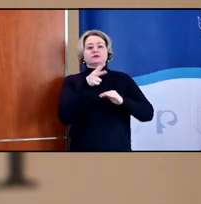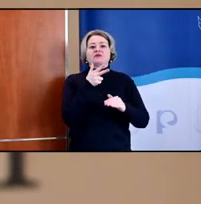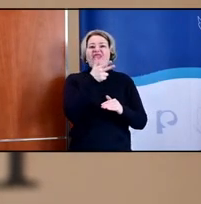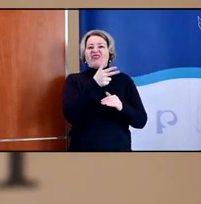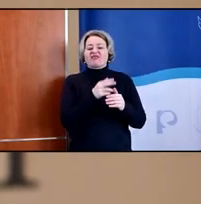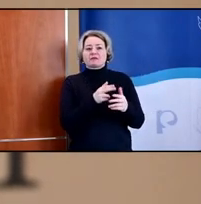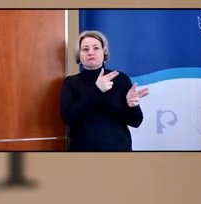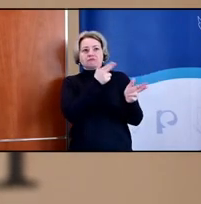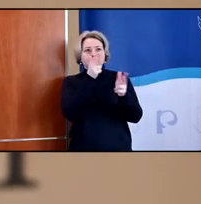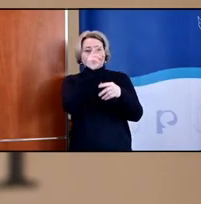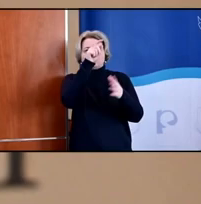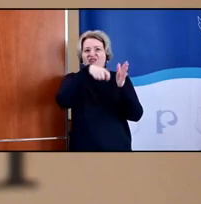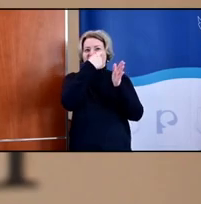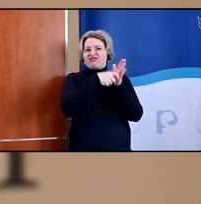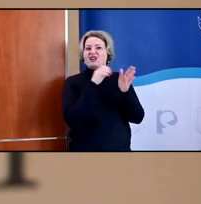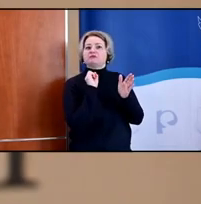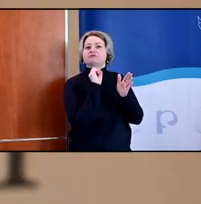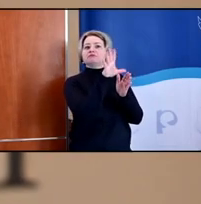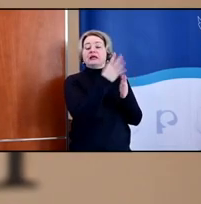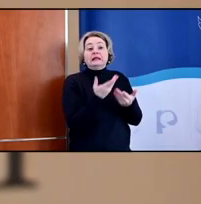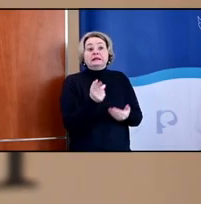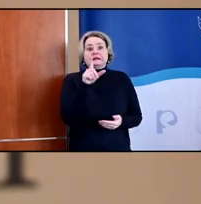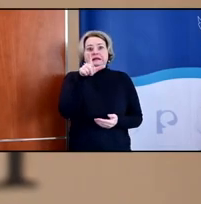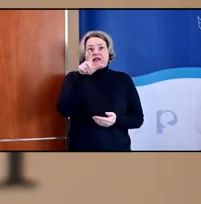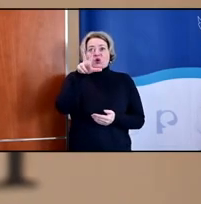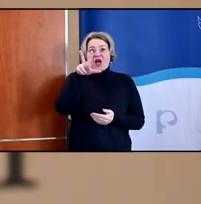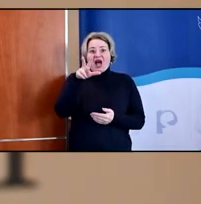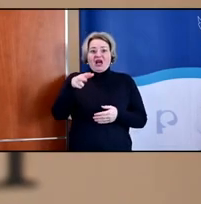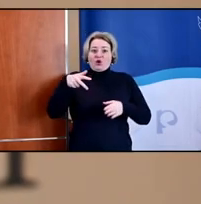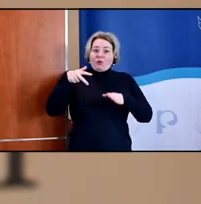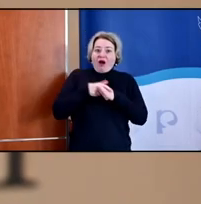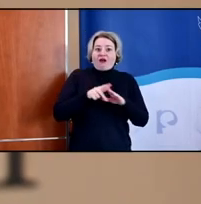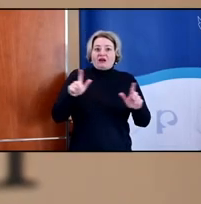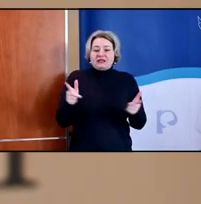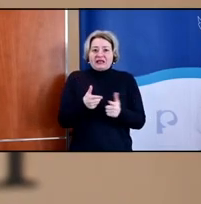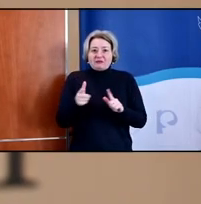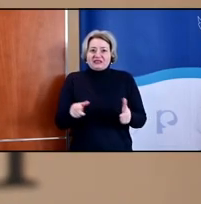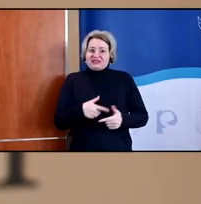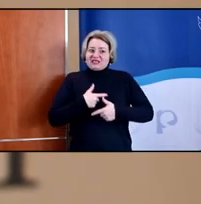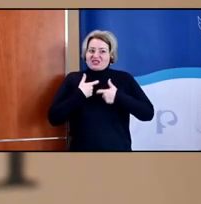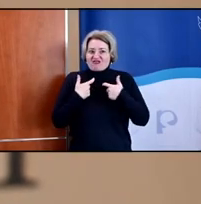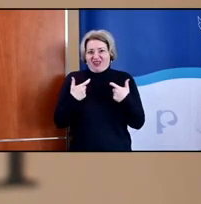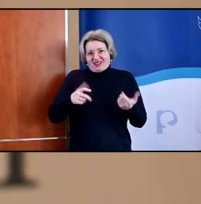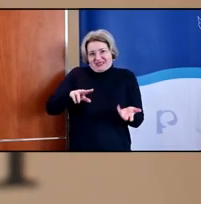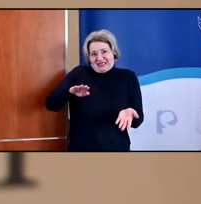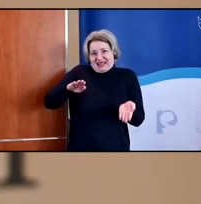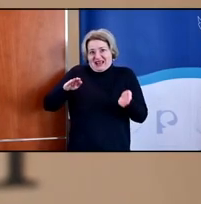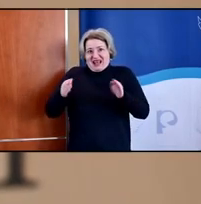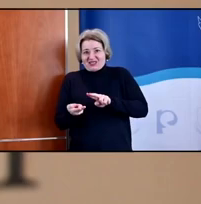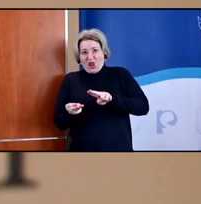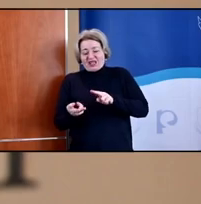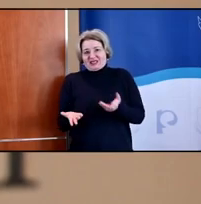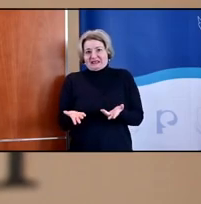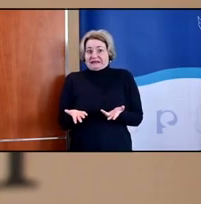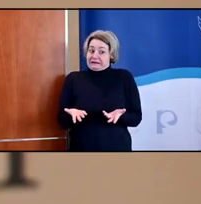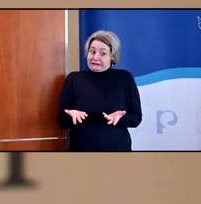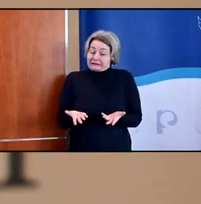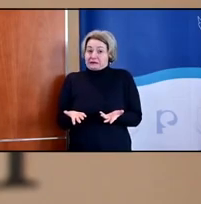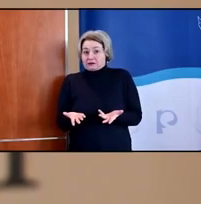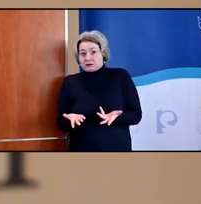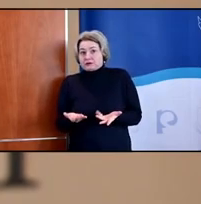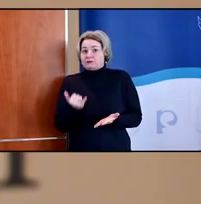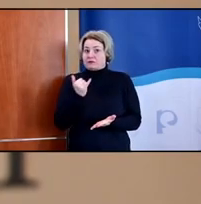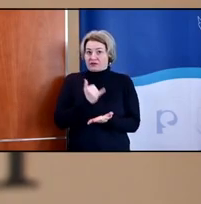talán kettő vagy három volt olyan amit akadálymentesen meg lehetett közelíteni és azért az igazsághoz az